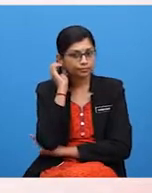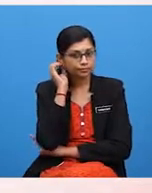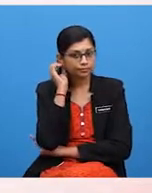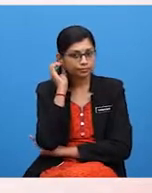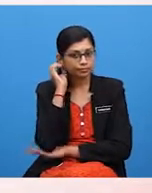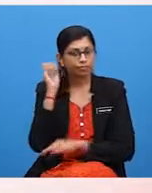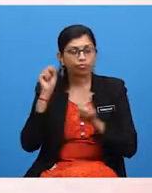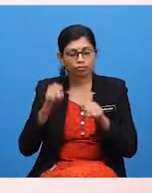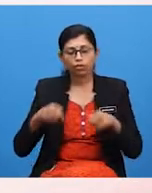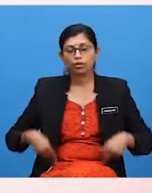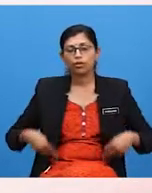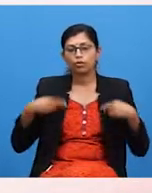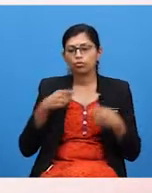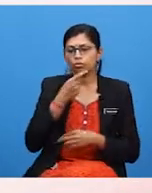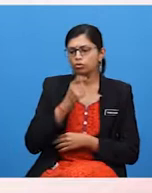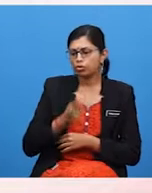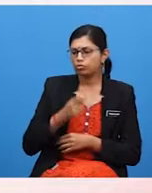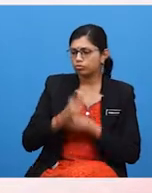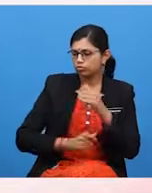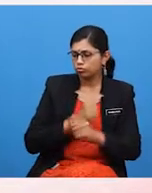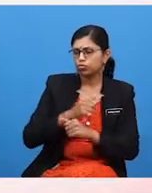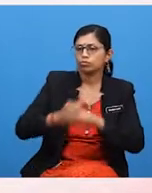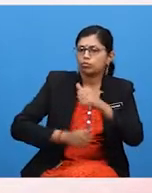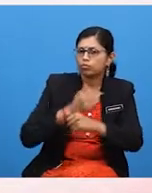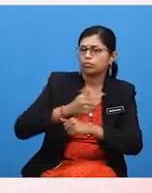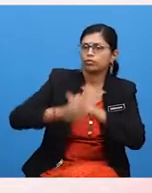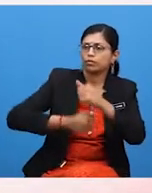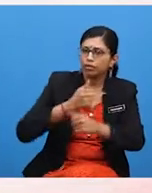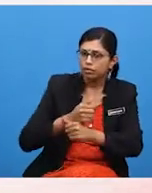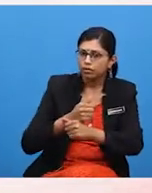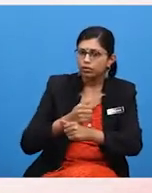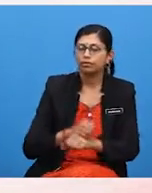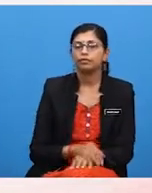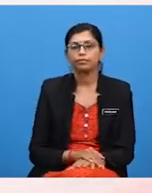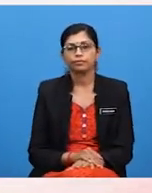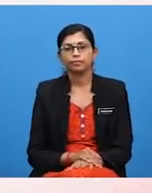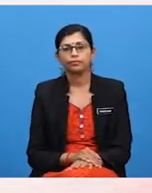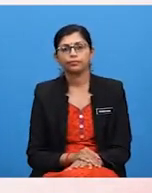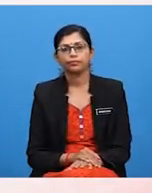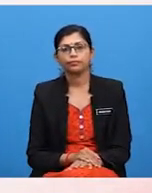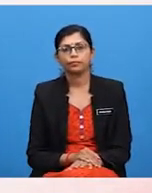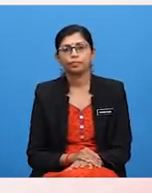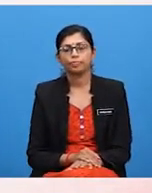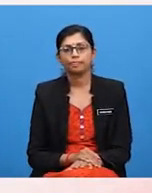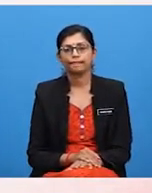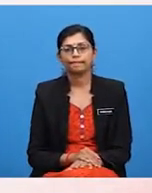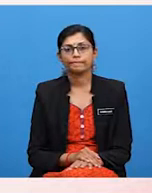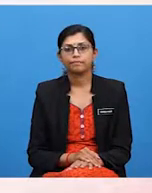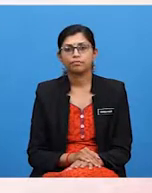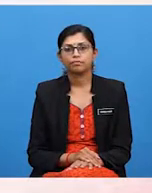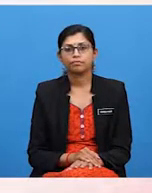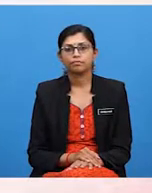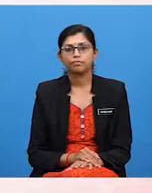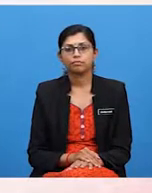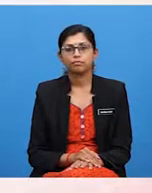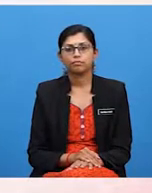hidup bertahun-tahun, manakala tumbuhan yang tidak mengalami pertumbuhan sekunder